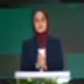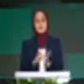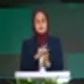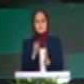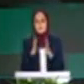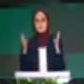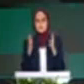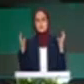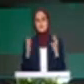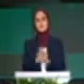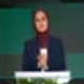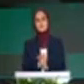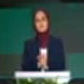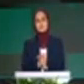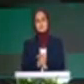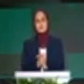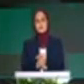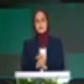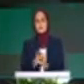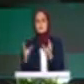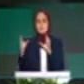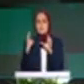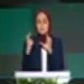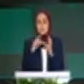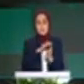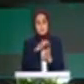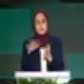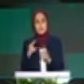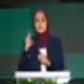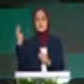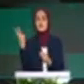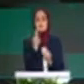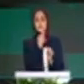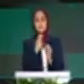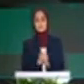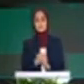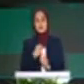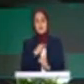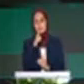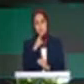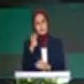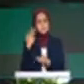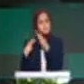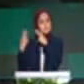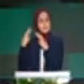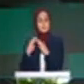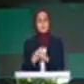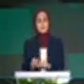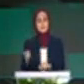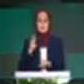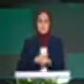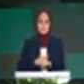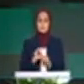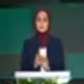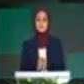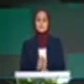بره منافذ اهلا رمضان. ده حق المواطن لا جدل. ده زي الفل. الاستثناء الوحيد ان انا عامل في السلاسل ركن